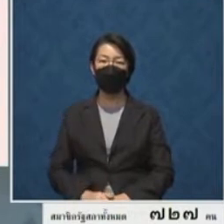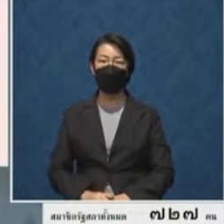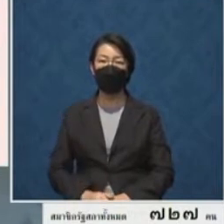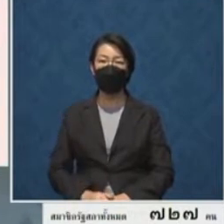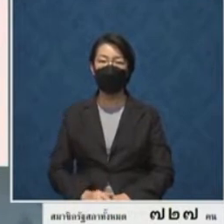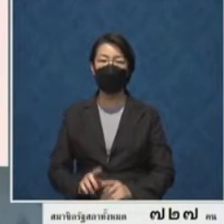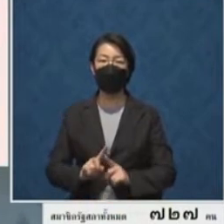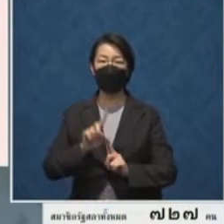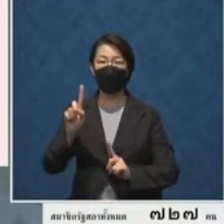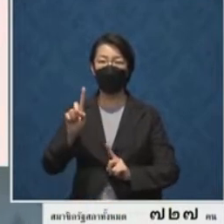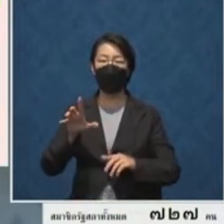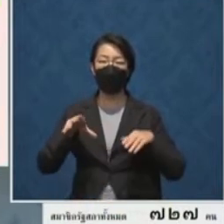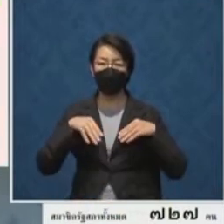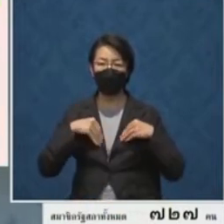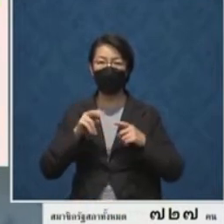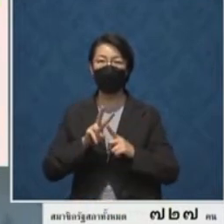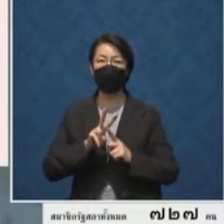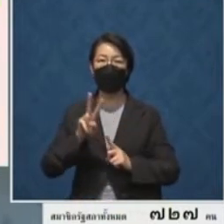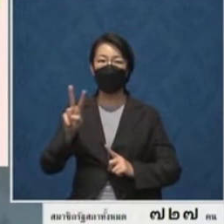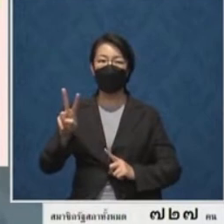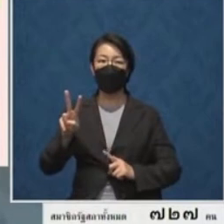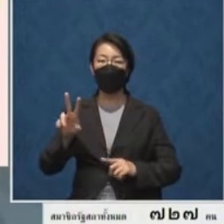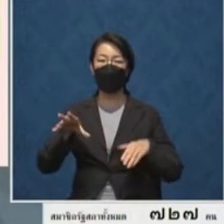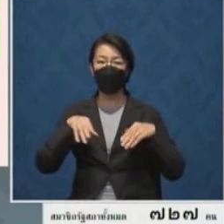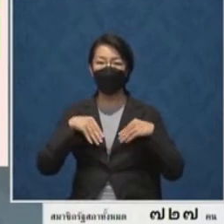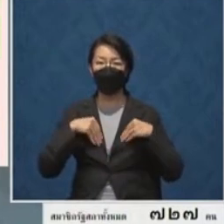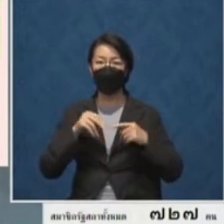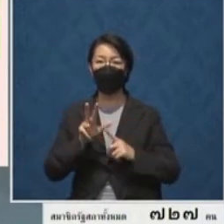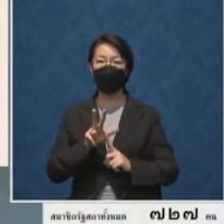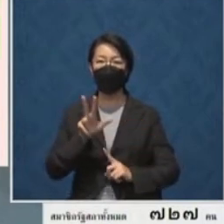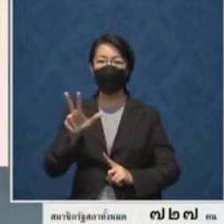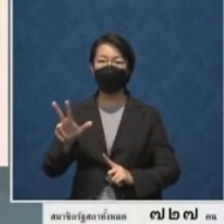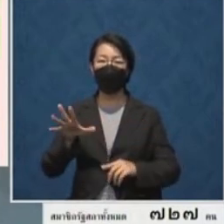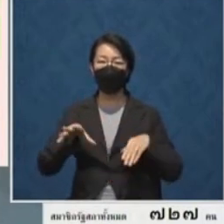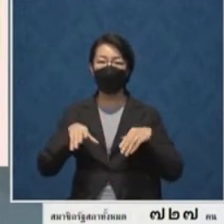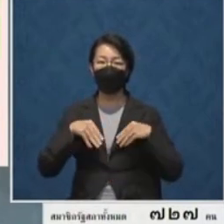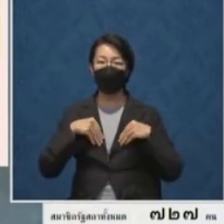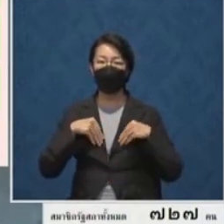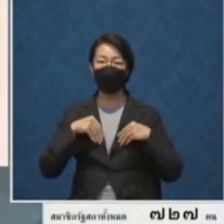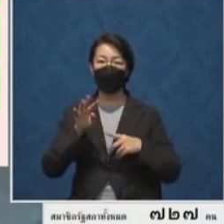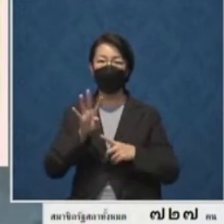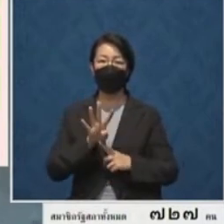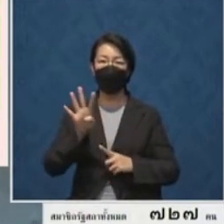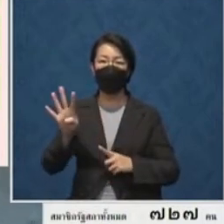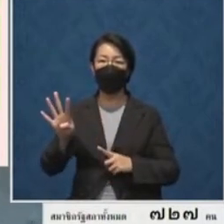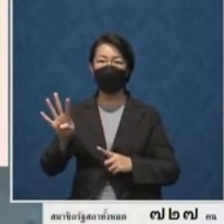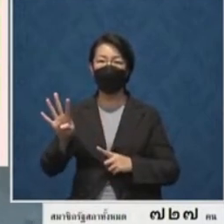การ2รับหลักการ3รับหลักการและ4รับหลัก